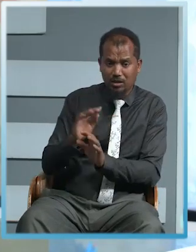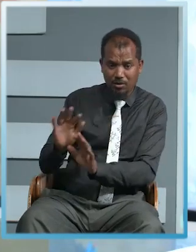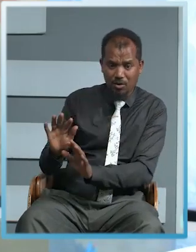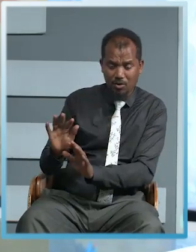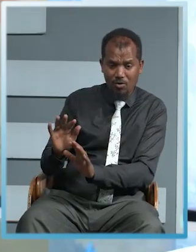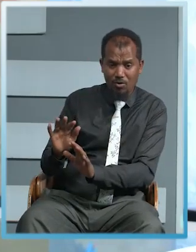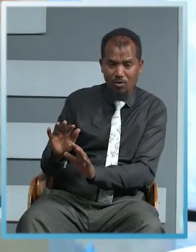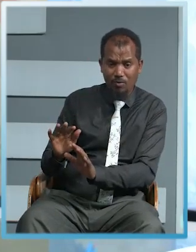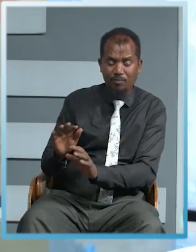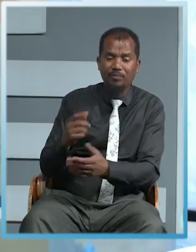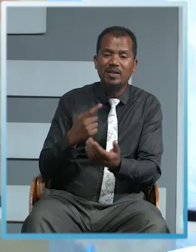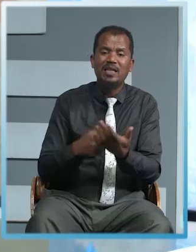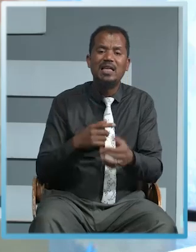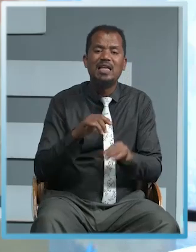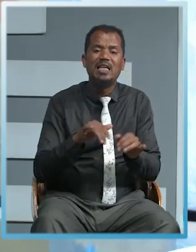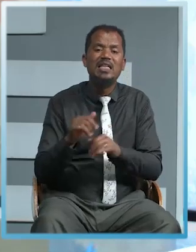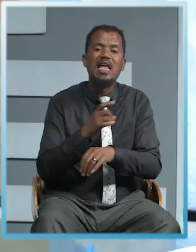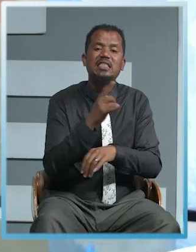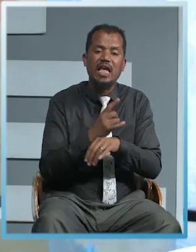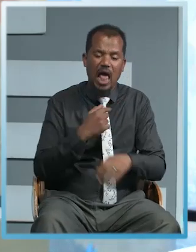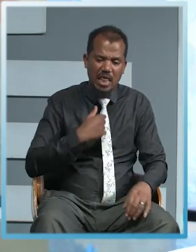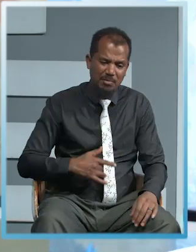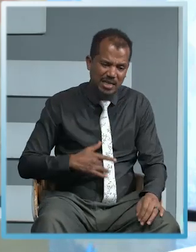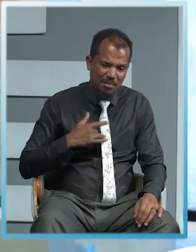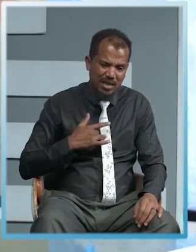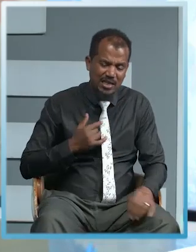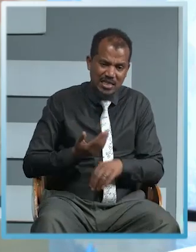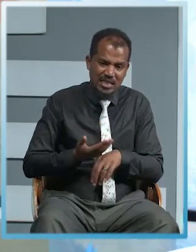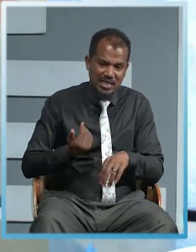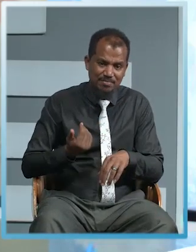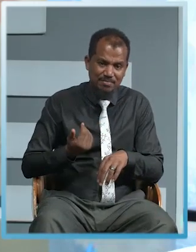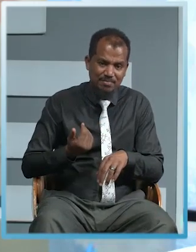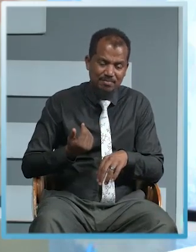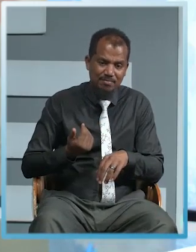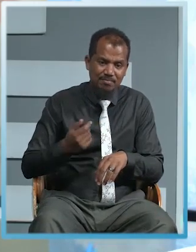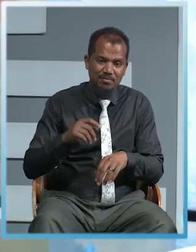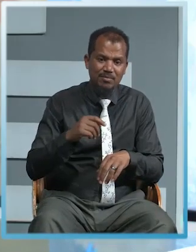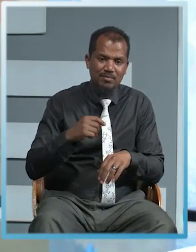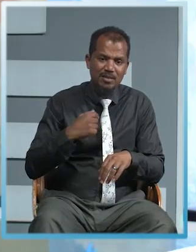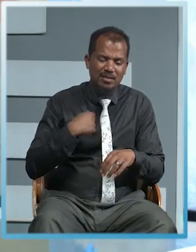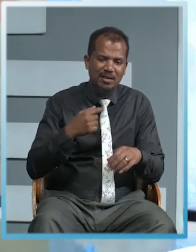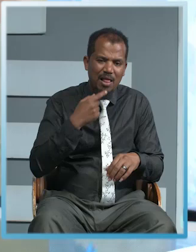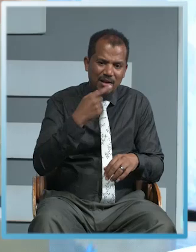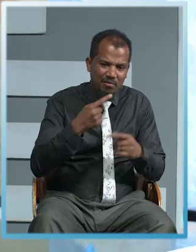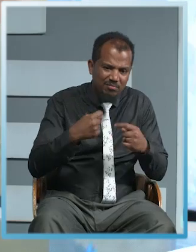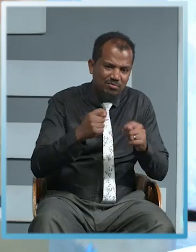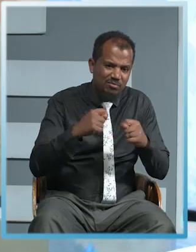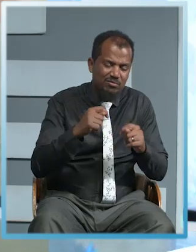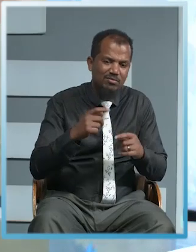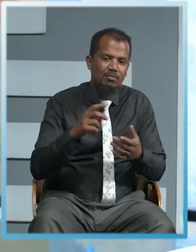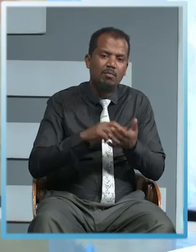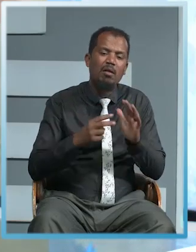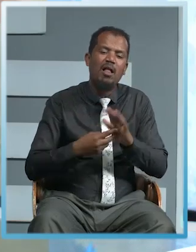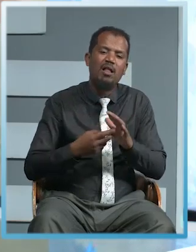تطبقونو اند زیگا نیمی سامان کدوم لانس هستیم که آگر کوت نگر نو